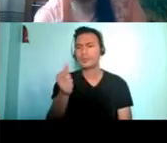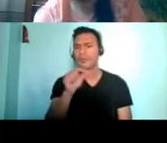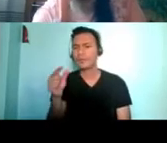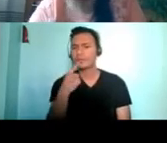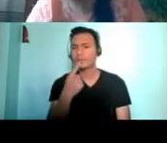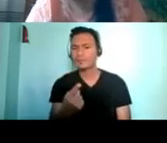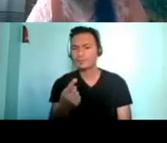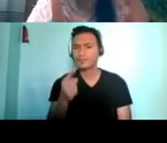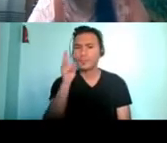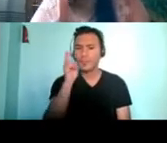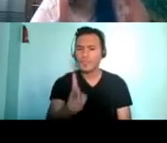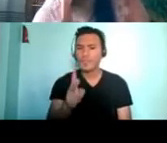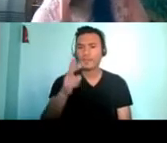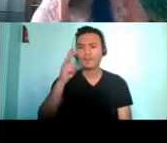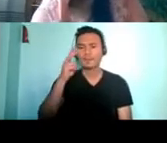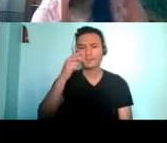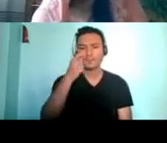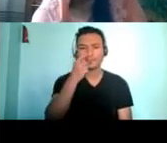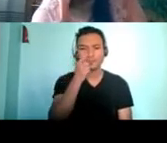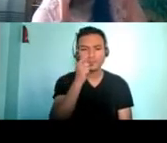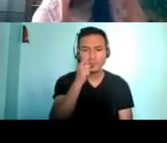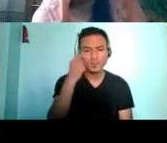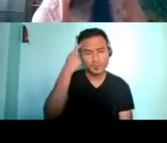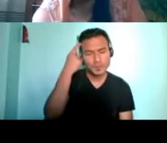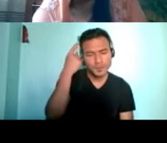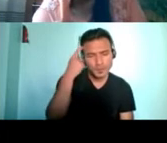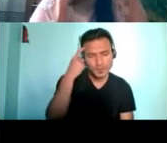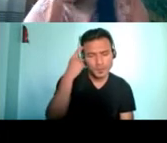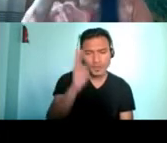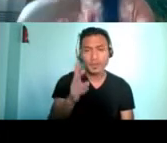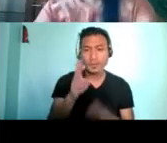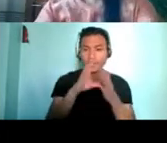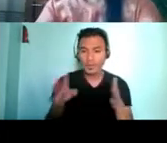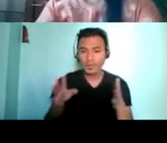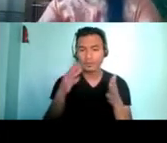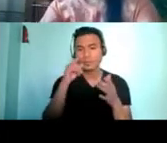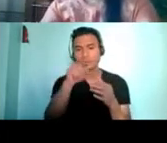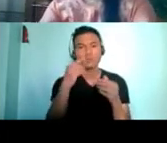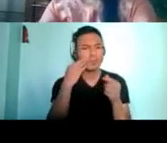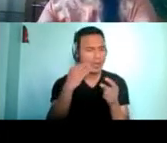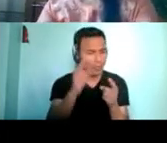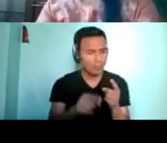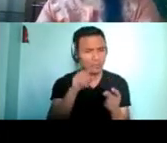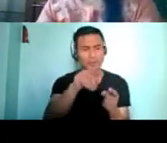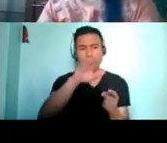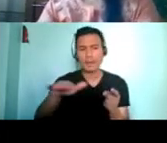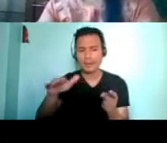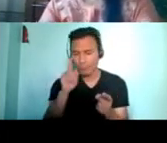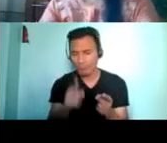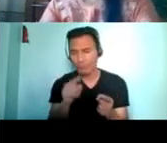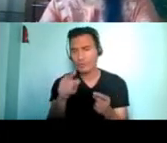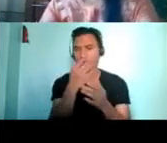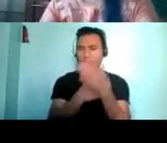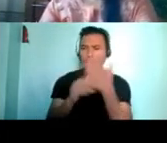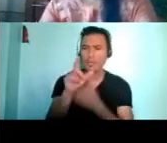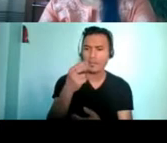हुन्छ भन्दाखेरि, यही सत्ताले, पितृसत्तात्मक सत्ताले, तिमी चाहिँ महिला, तिमी चाहिँ बालक, तिमी चाहिँ बालिका, तिमी चाहिँ